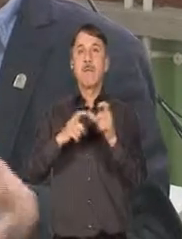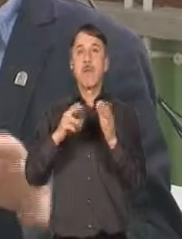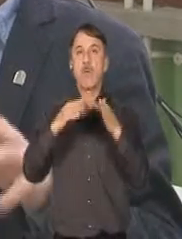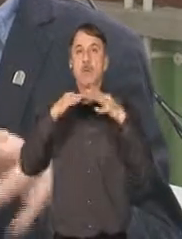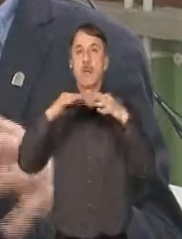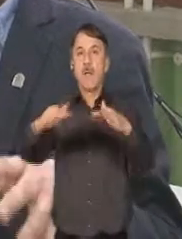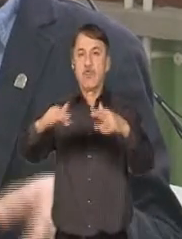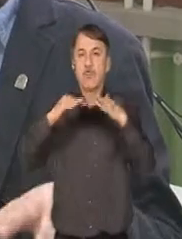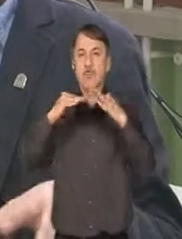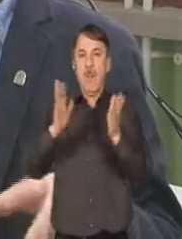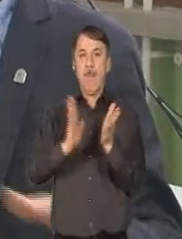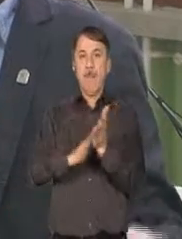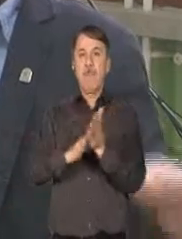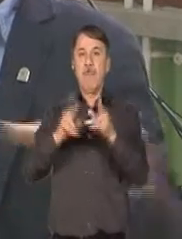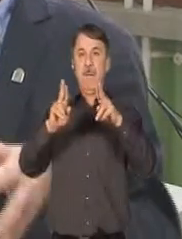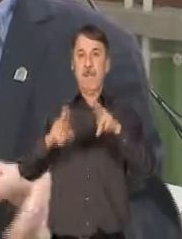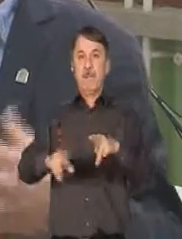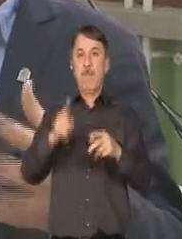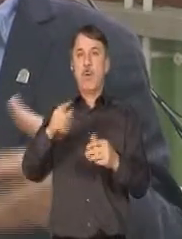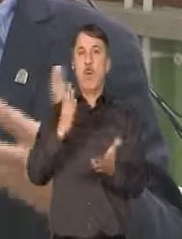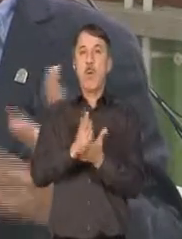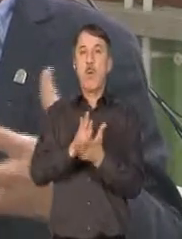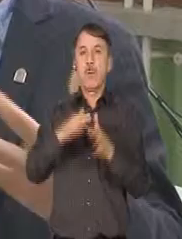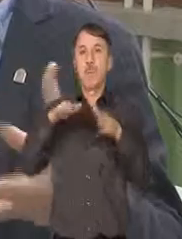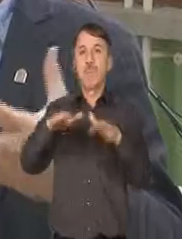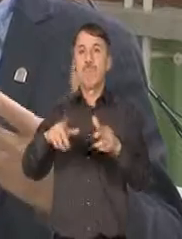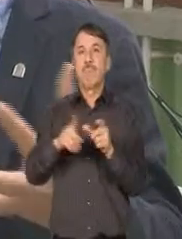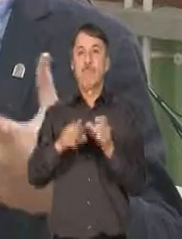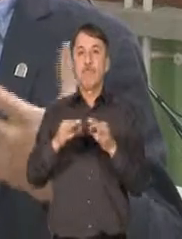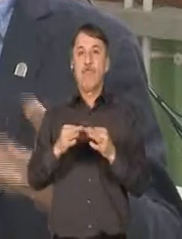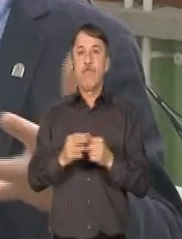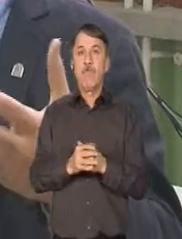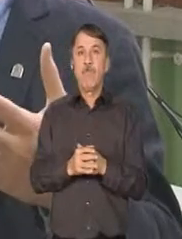de facto sa molekulima vode, koja onda to zračenje pobuđuje na odgovarajuća